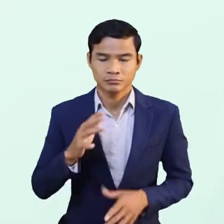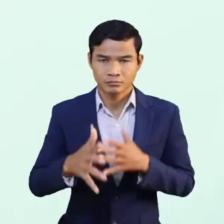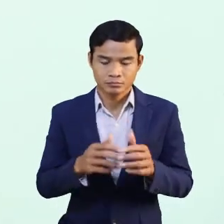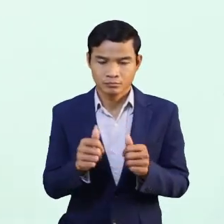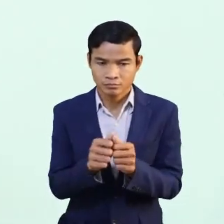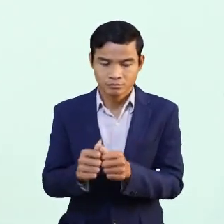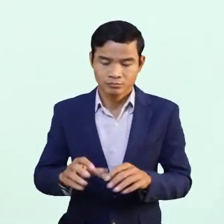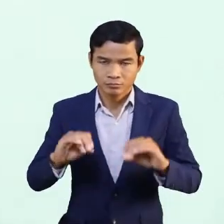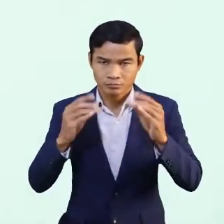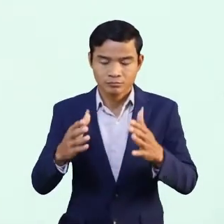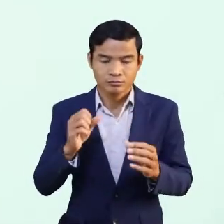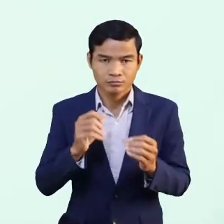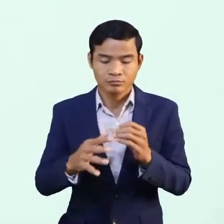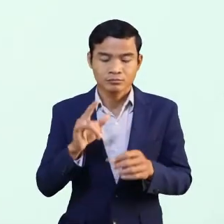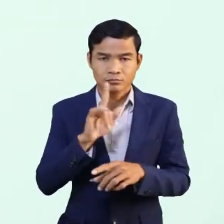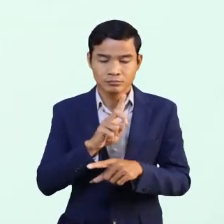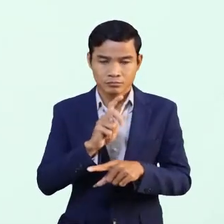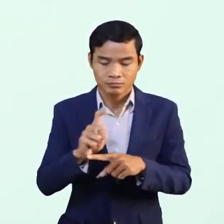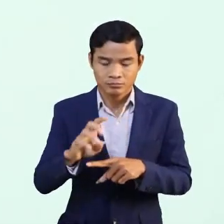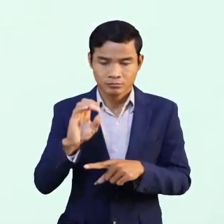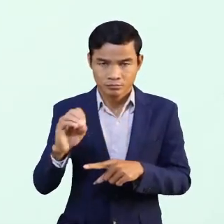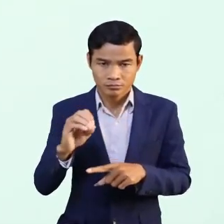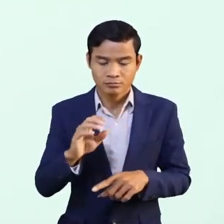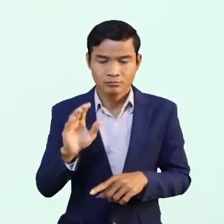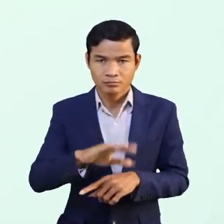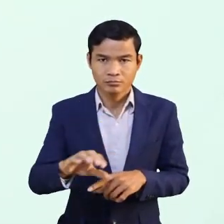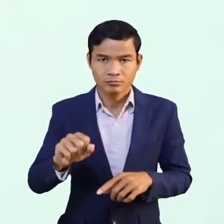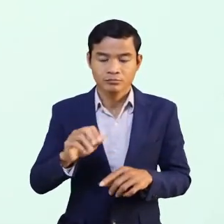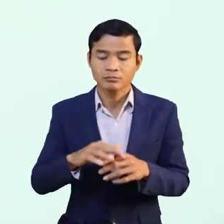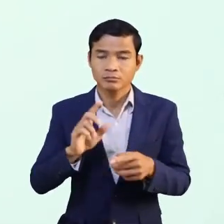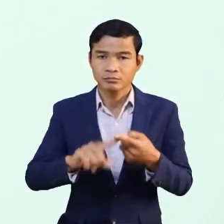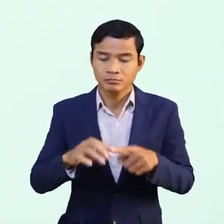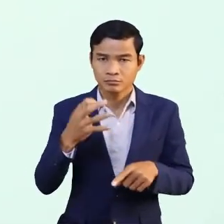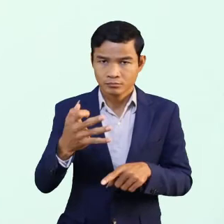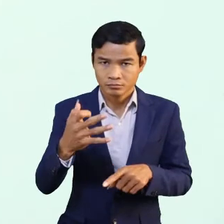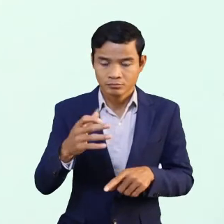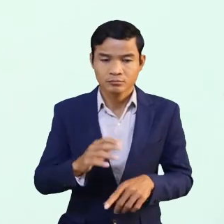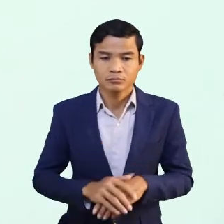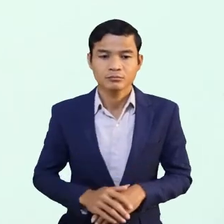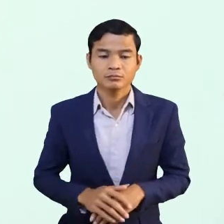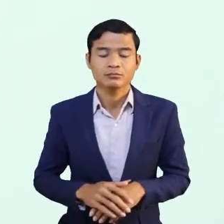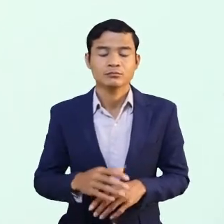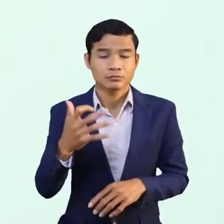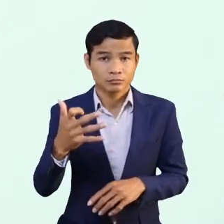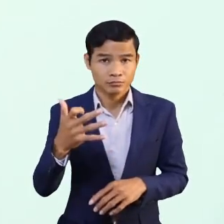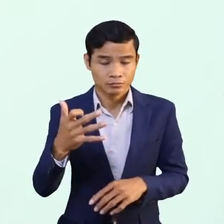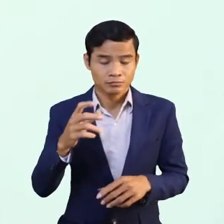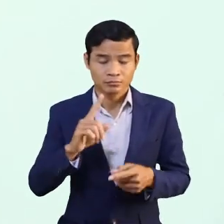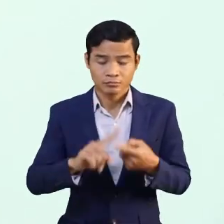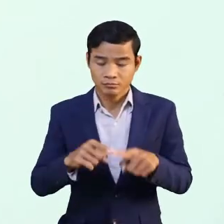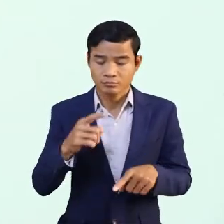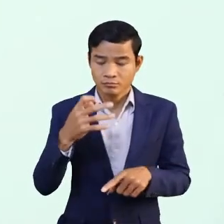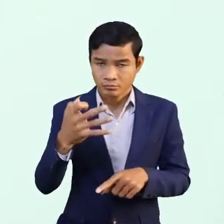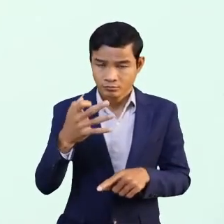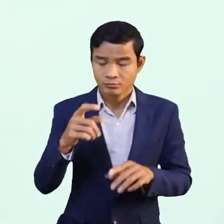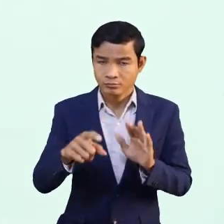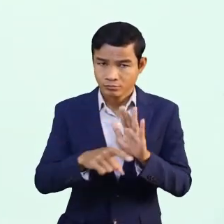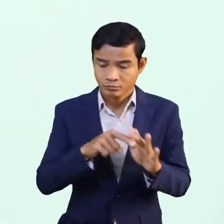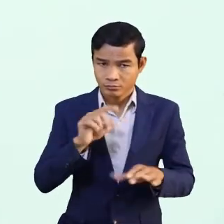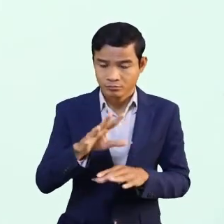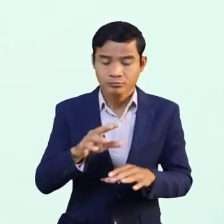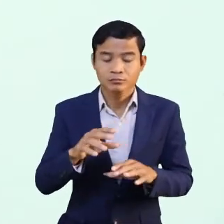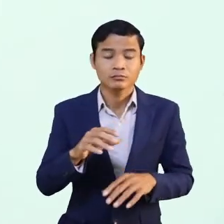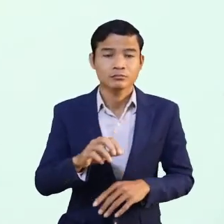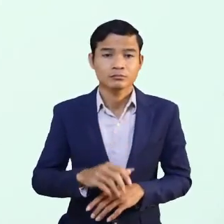អានវត្តជាមួយអ្នកគ្រូដែលចាប់ដើមពីខ្ទង់រីចាខ្ទង់រីរបស់យើងគឺមានលេខ8ចា8ដក5នៅសល់ចានៅស